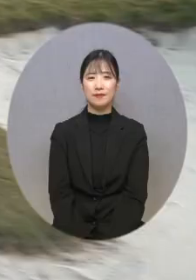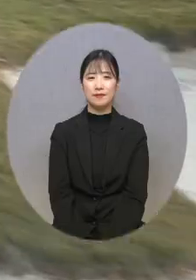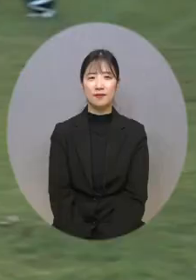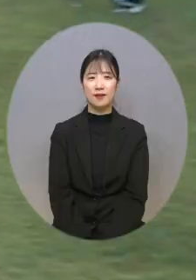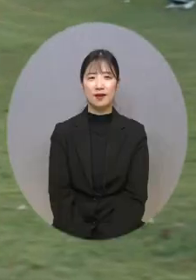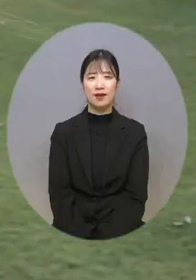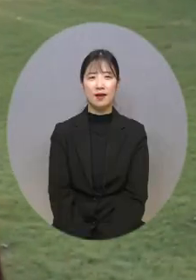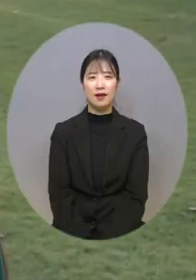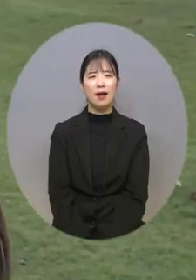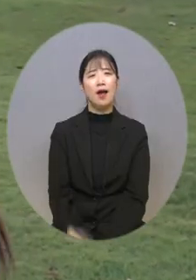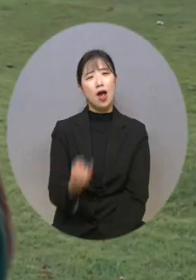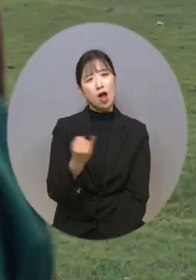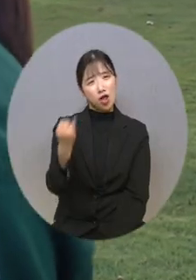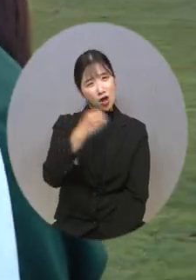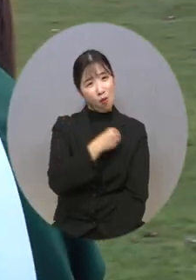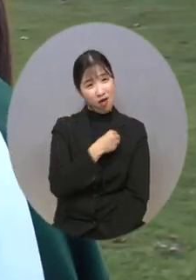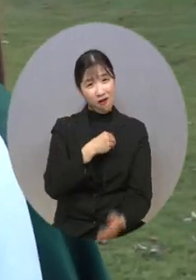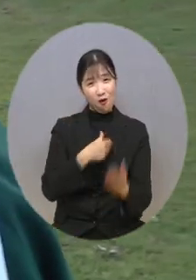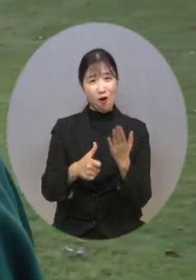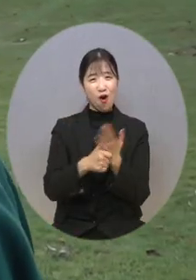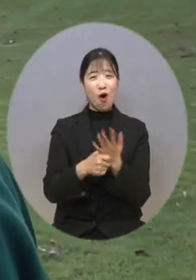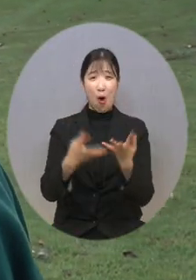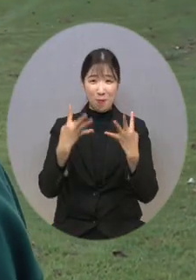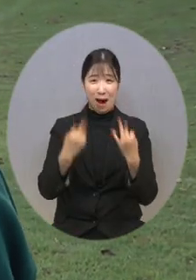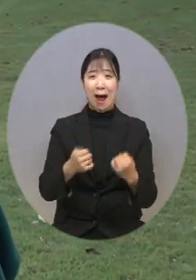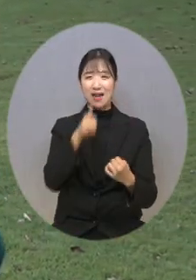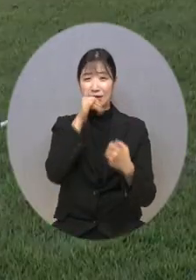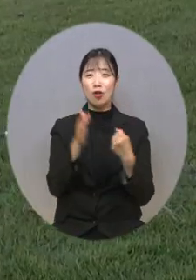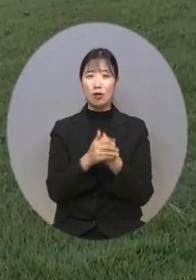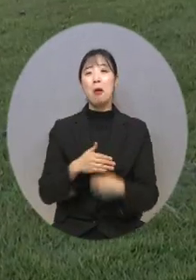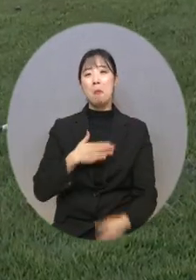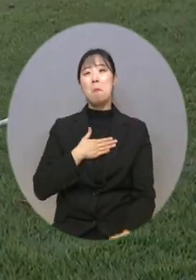언니, 소방권 많이 가졌다고 여유 부리면 안 돼.